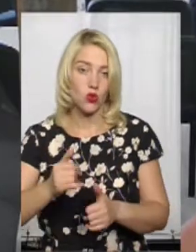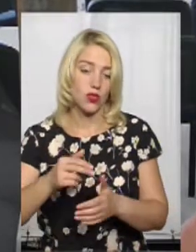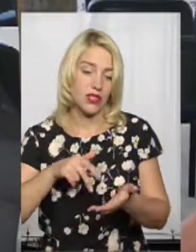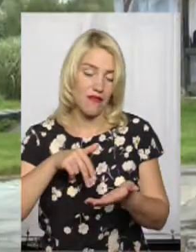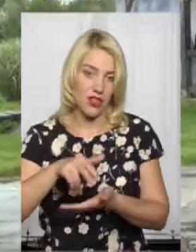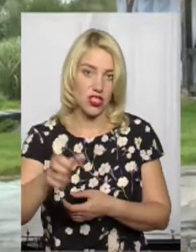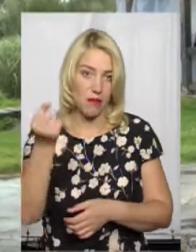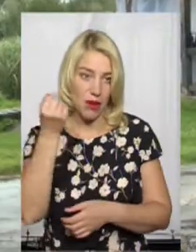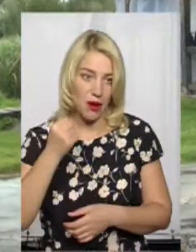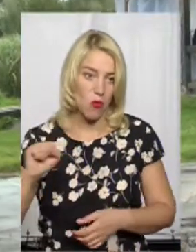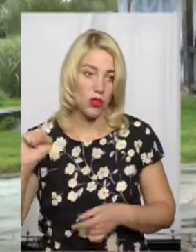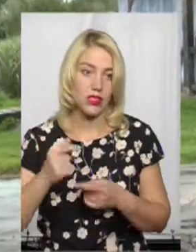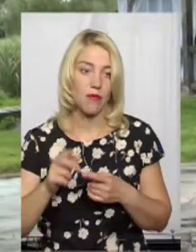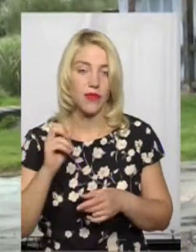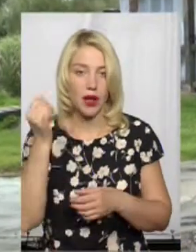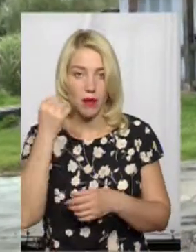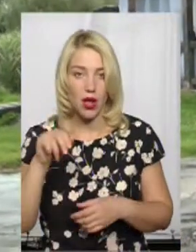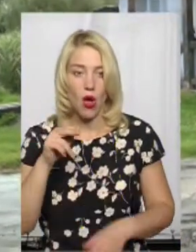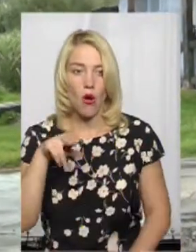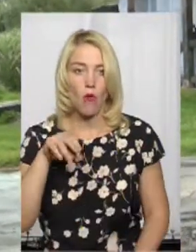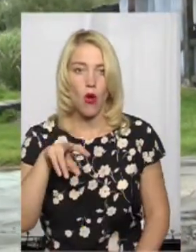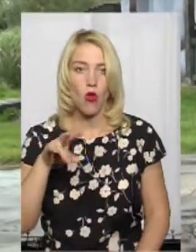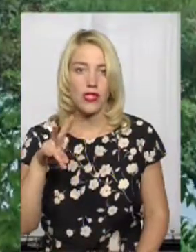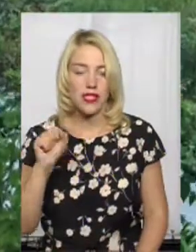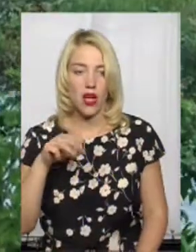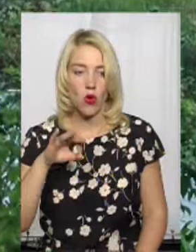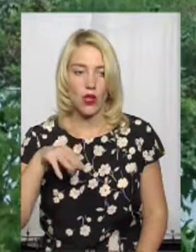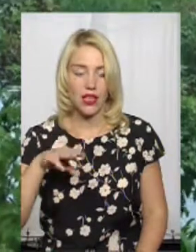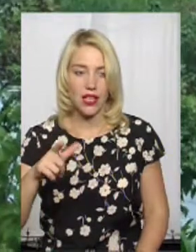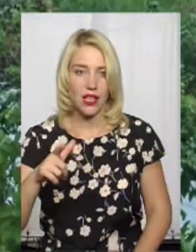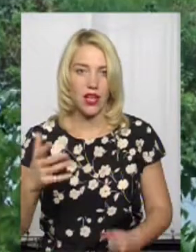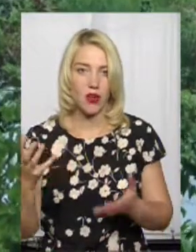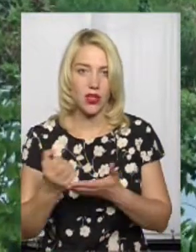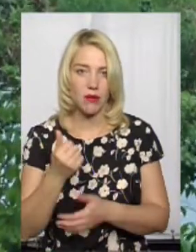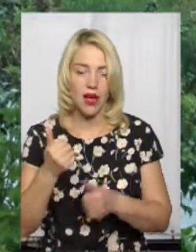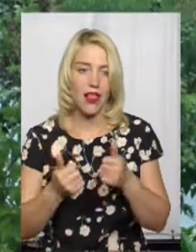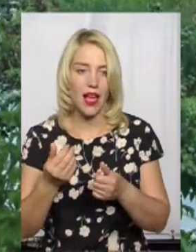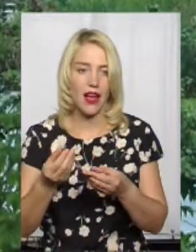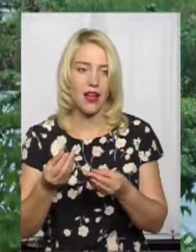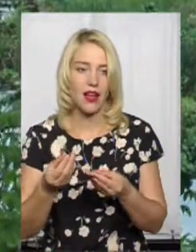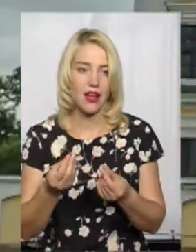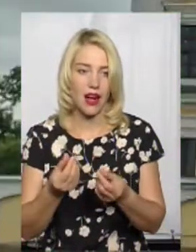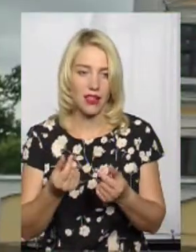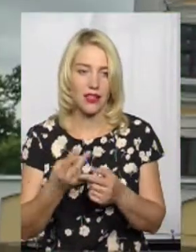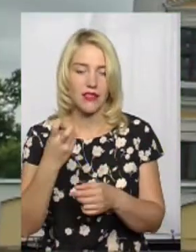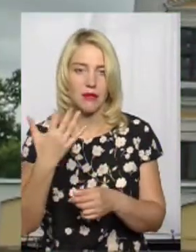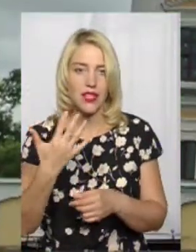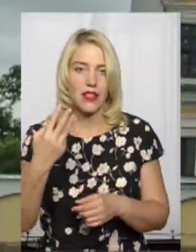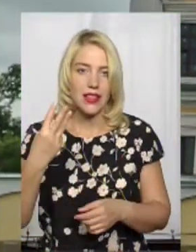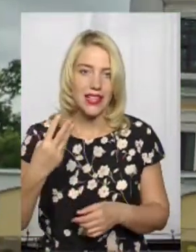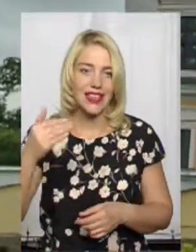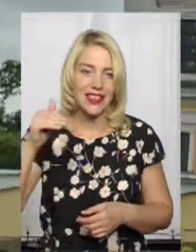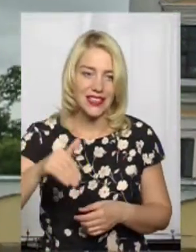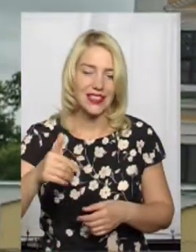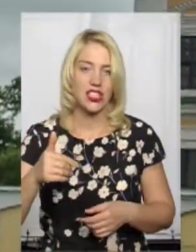в переможці. Як переможці Полонська ОТГ отримала грант 250 тисяч гривень з державної казни, каже Тетяна Ярославська. Також за